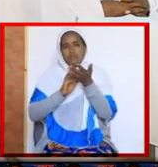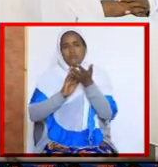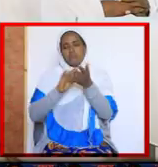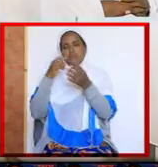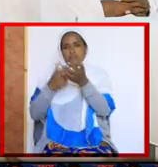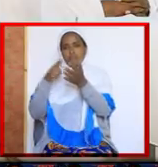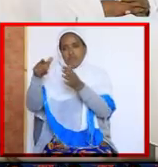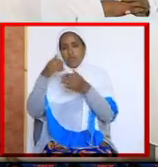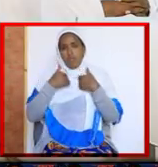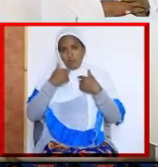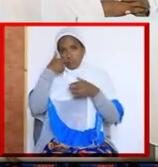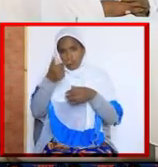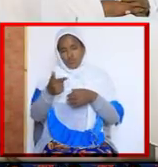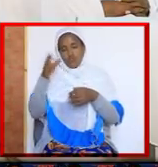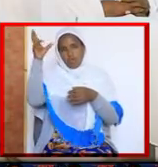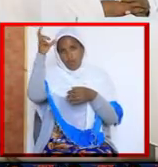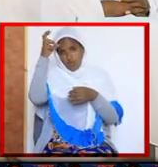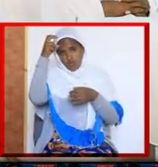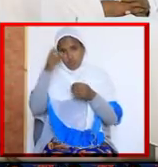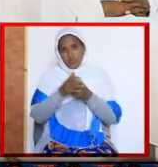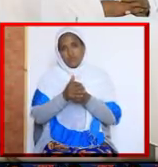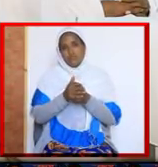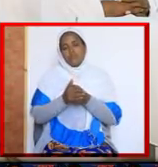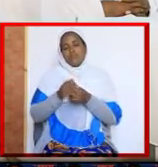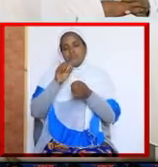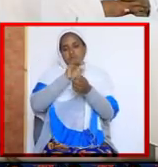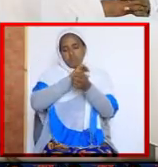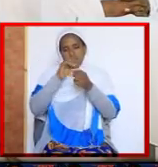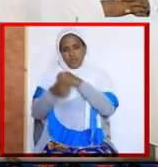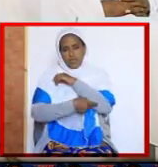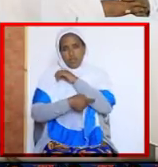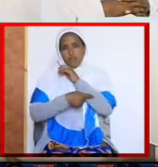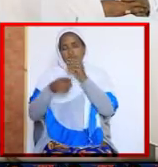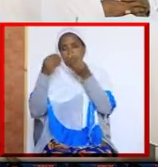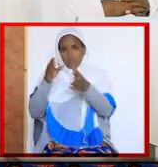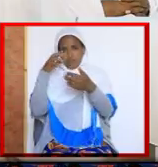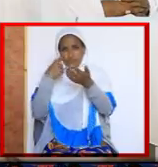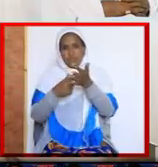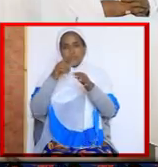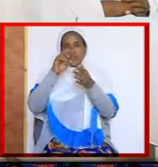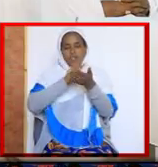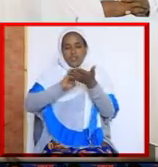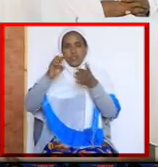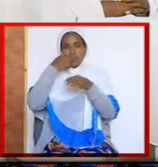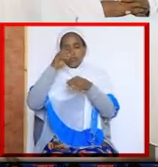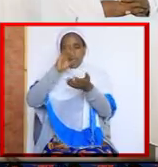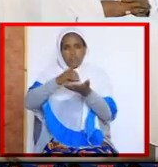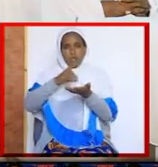ብሎ ዲያብሎስ የፈተነበት ነው። ከቤተ መቅደስ መቅደሱ ይህ ቅድስት ከተማ የተባለች ኢየሩሳሌም